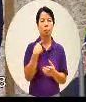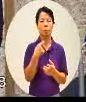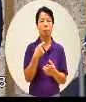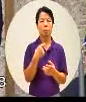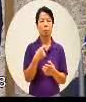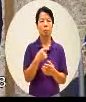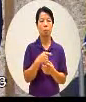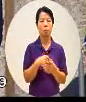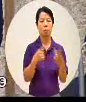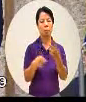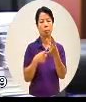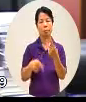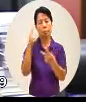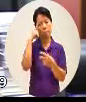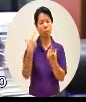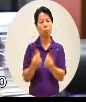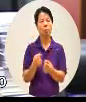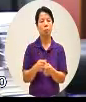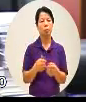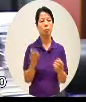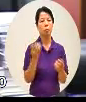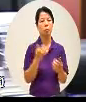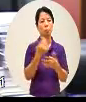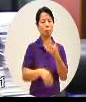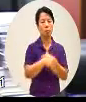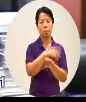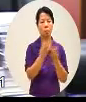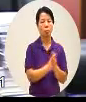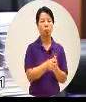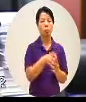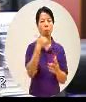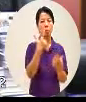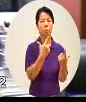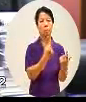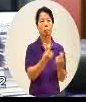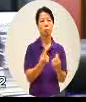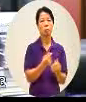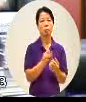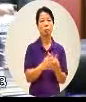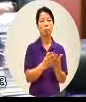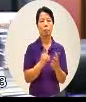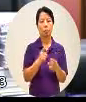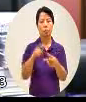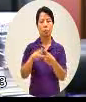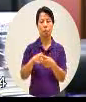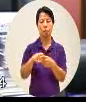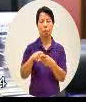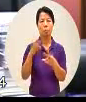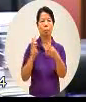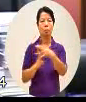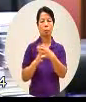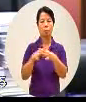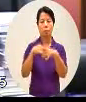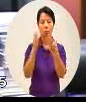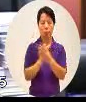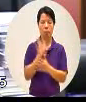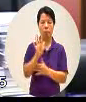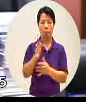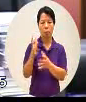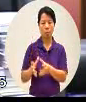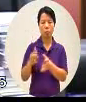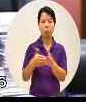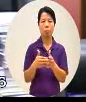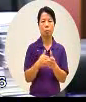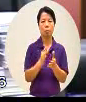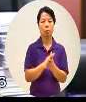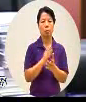人赞成，剩的拢反对。那两个为什么赞成？因为伊都已经起工厂伫顶管了。你有了解吗？ 所